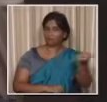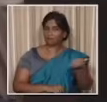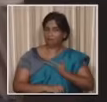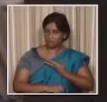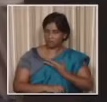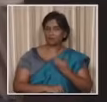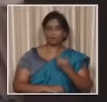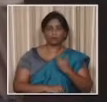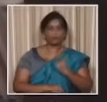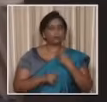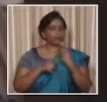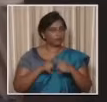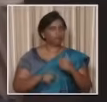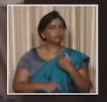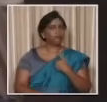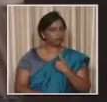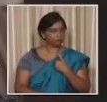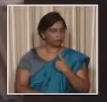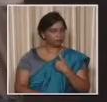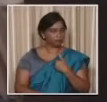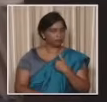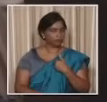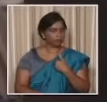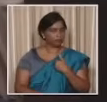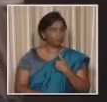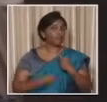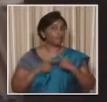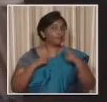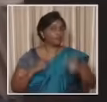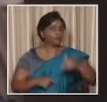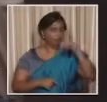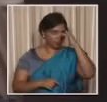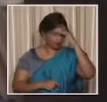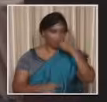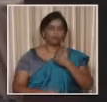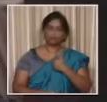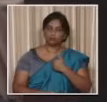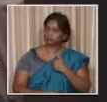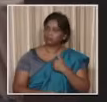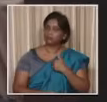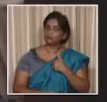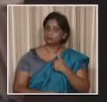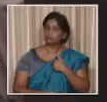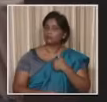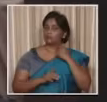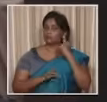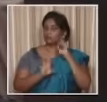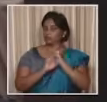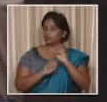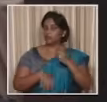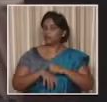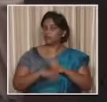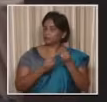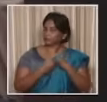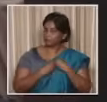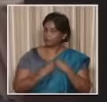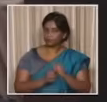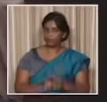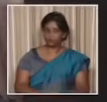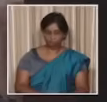කරලා තිබෙනවා මම ඒ නිසා මම මේ විපක්ෂ නායකවරයා හැටියට මට මේ විග්‍රහය කරන්නට අවස්ථාව ලබා